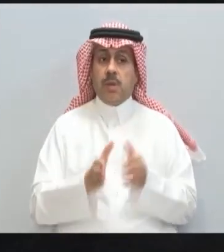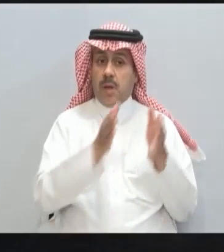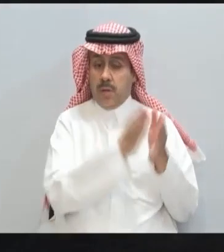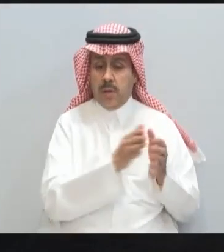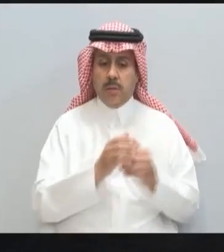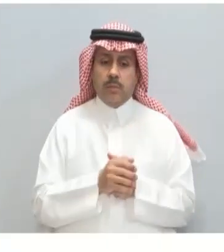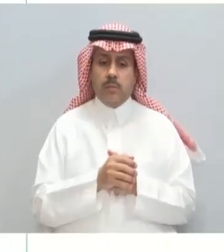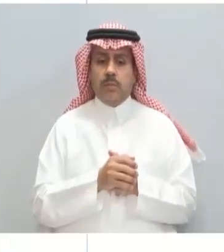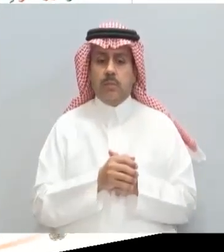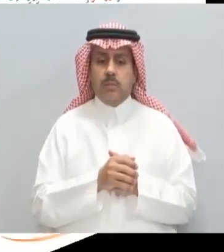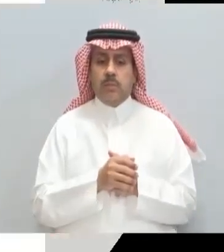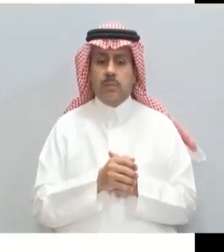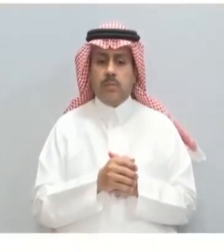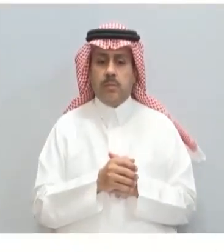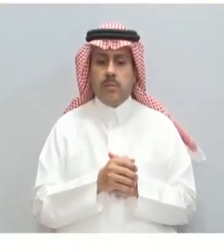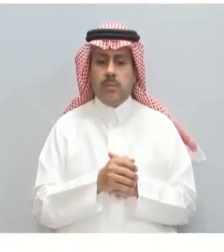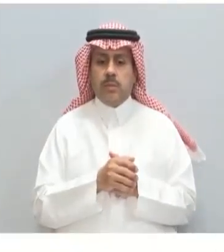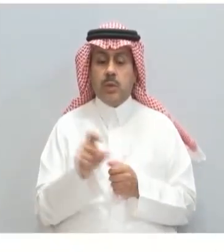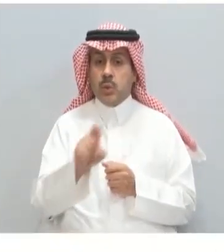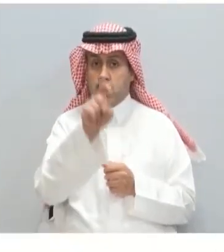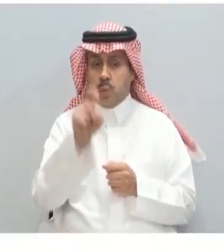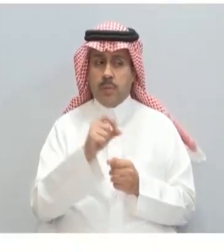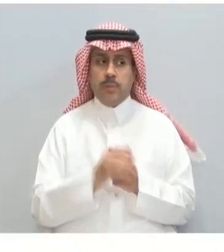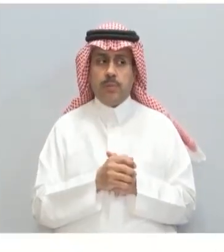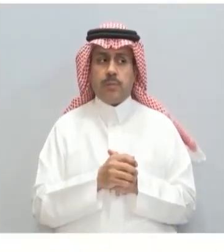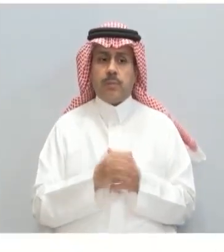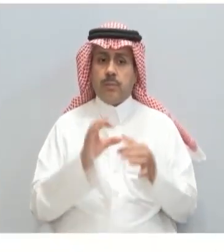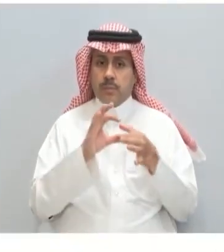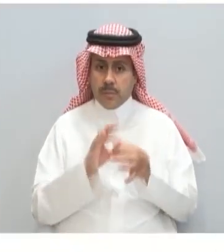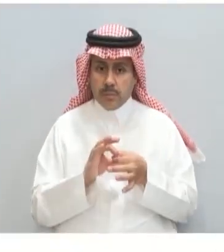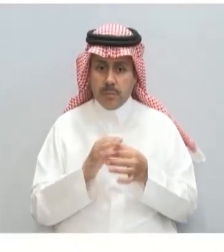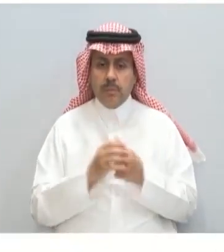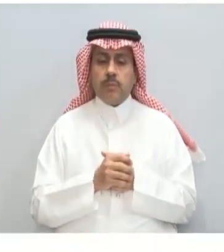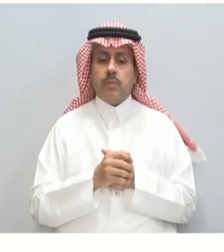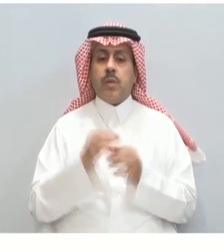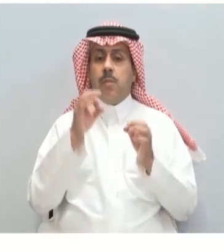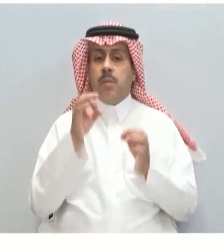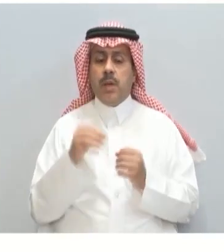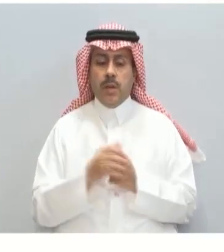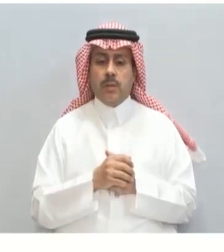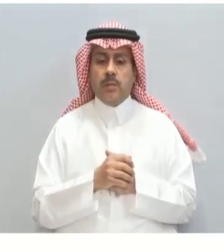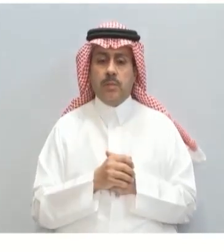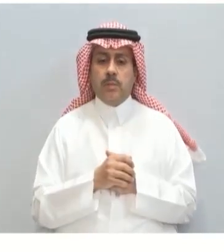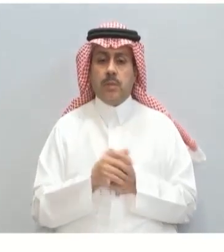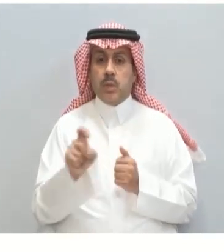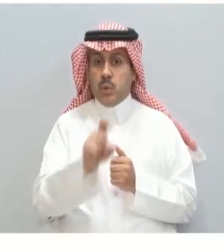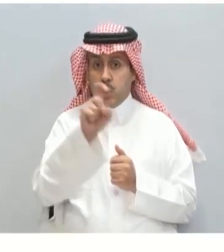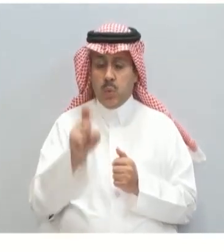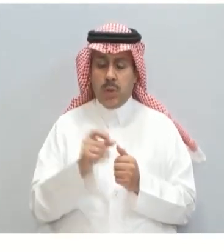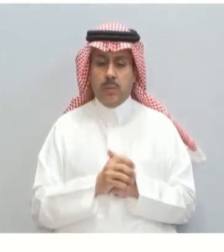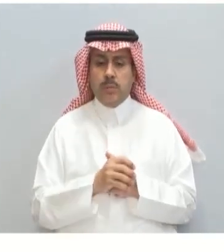انتقل واياكم ايها الطلاب والطالبات الى تقويم متعلق بالايات الكريمات هذا سؤال